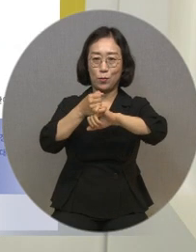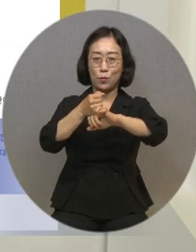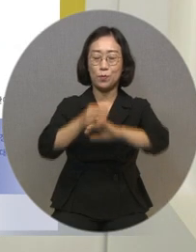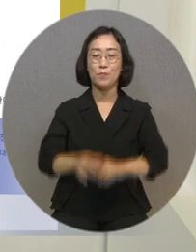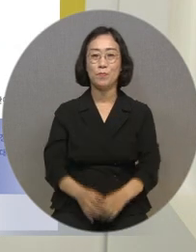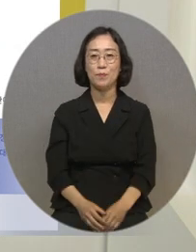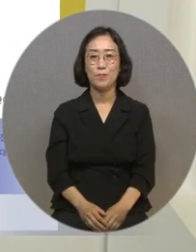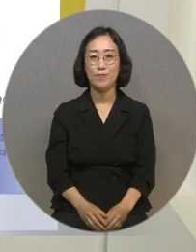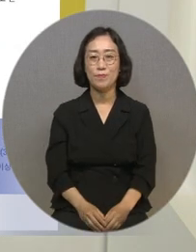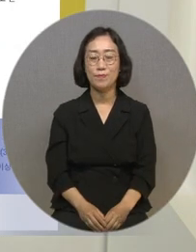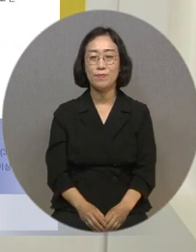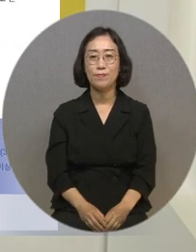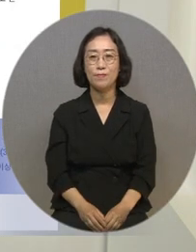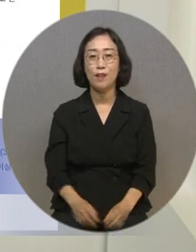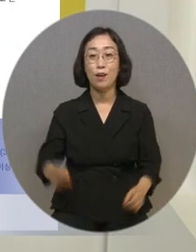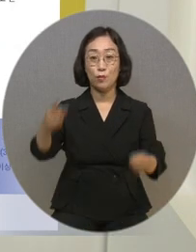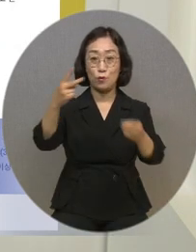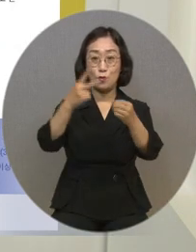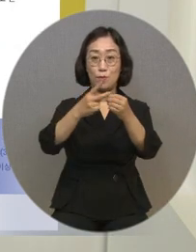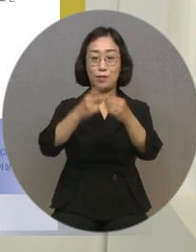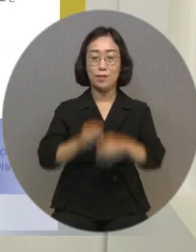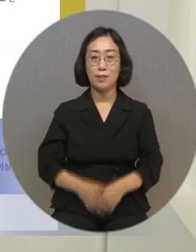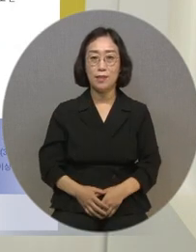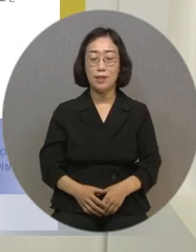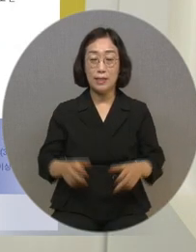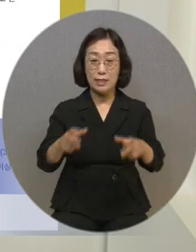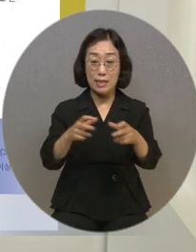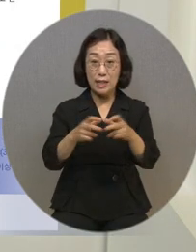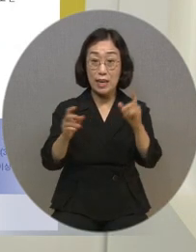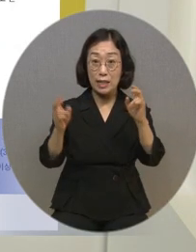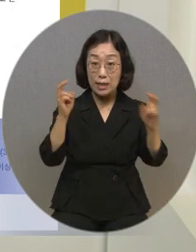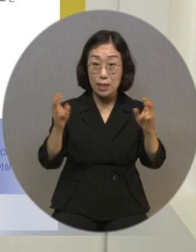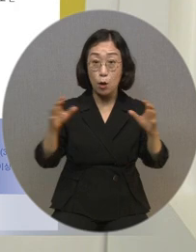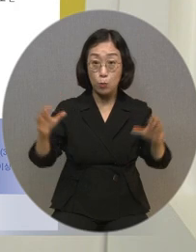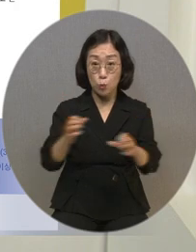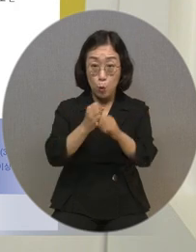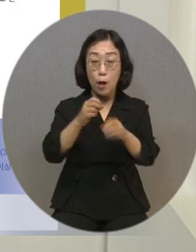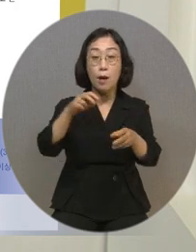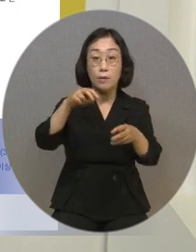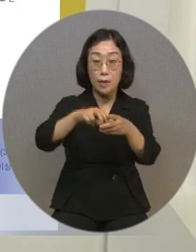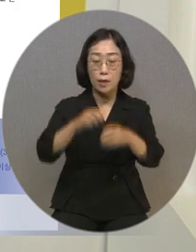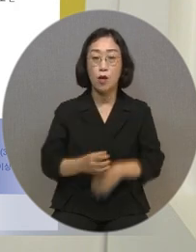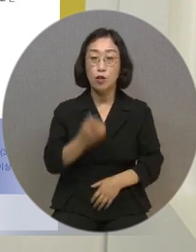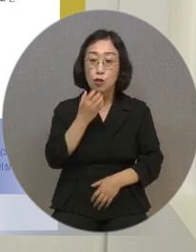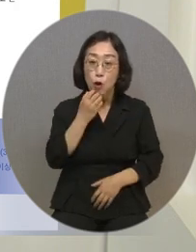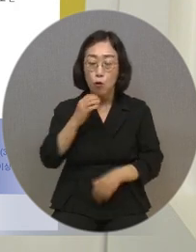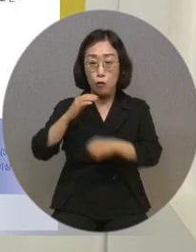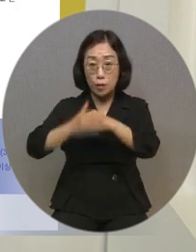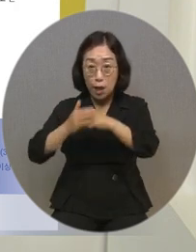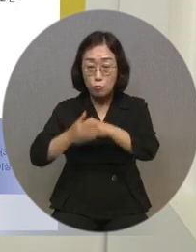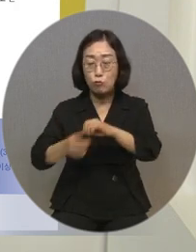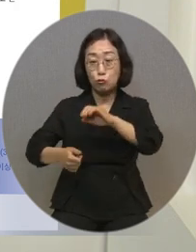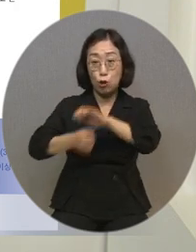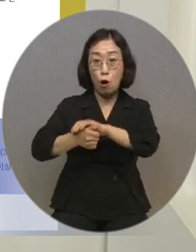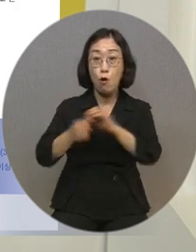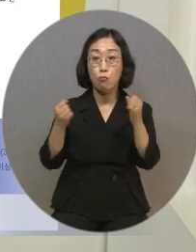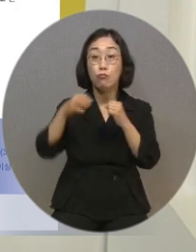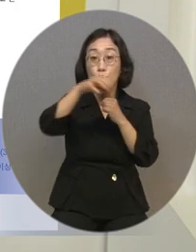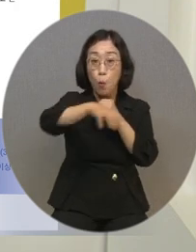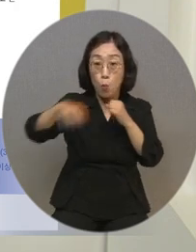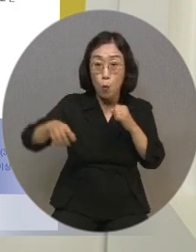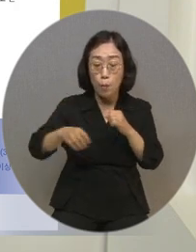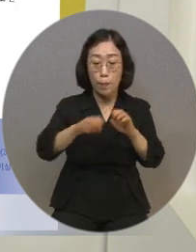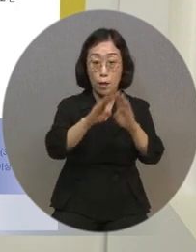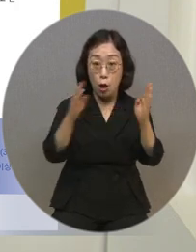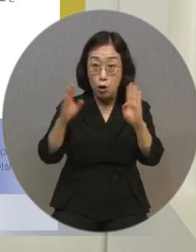밝혔습니다 다음 기사입니다 아 장애인 기업 종합지원 센터가 서울 경기 대구 경북 지역에서 진행되는